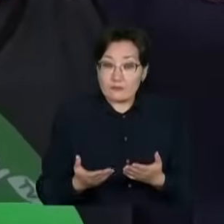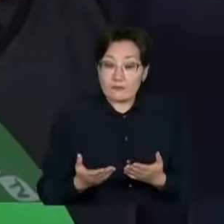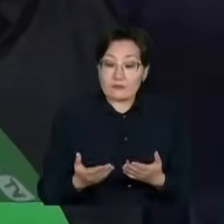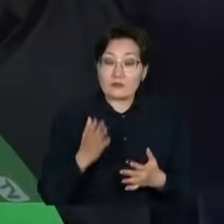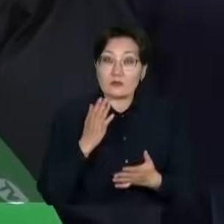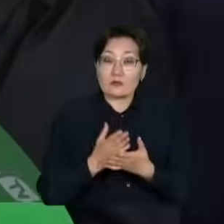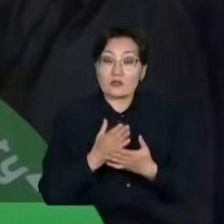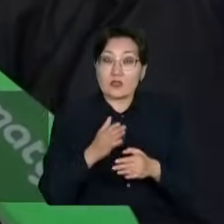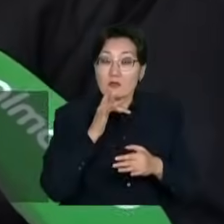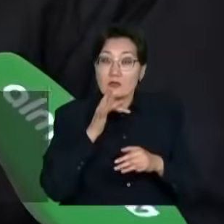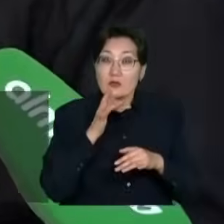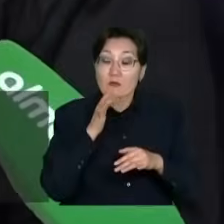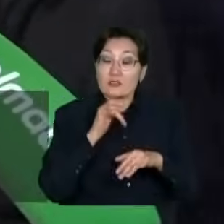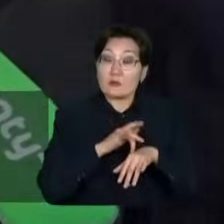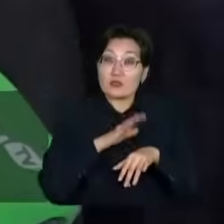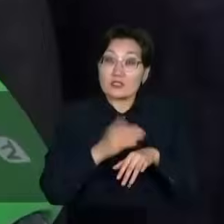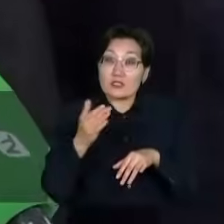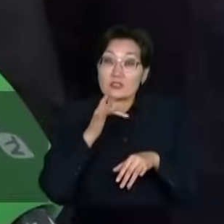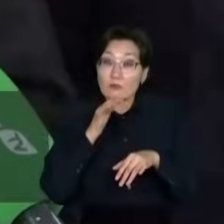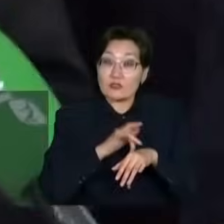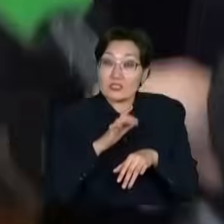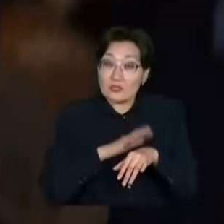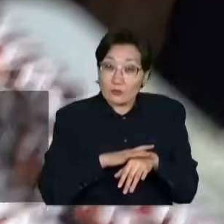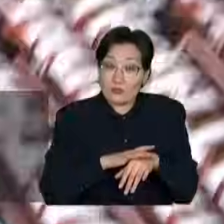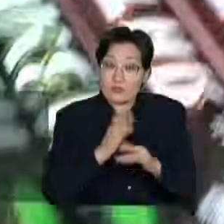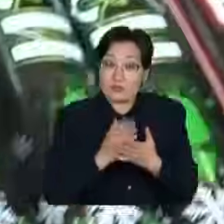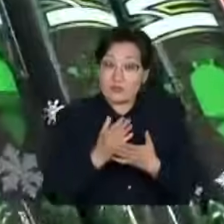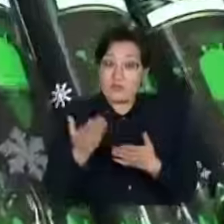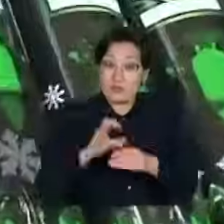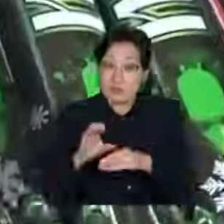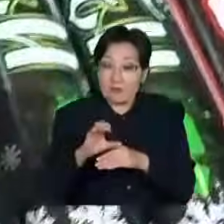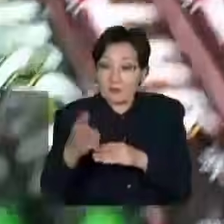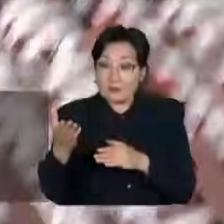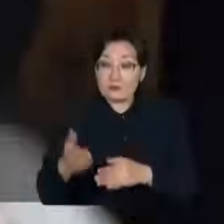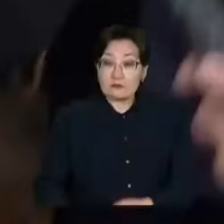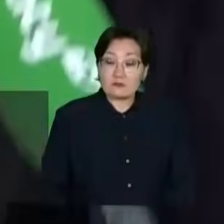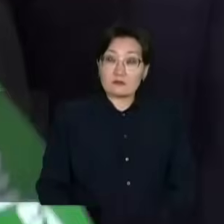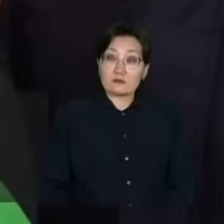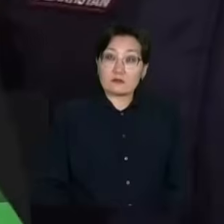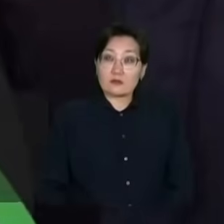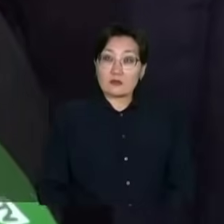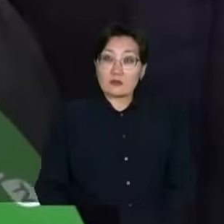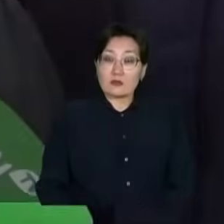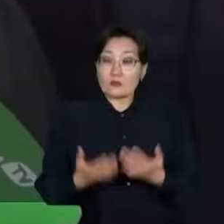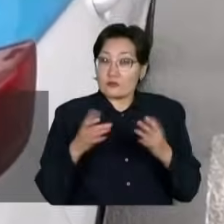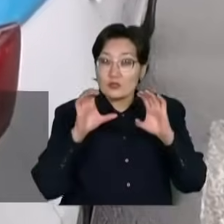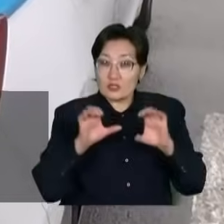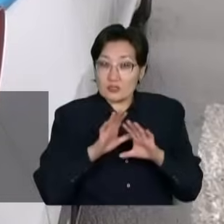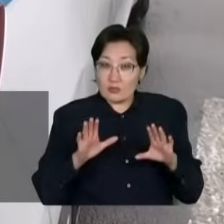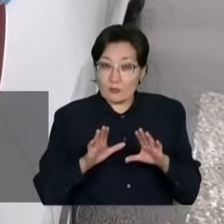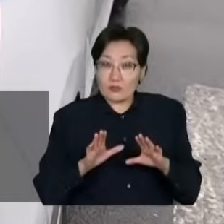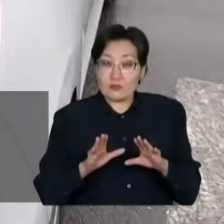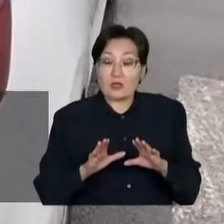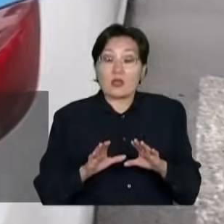имеется просроченный среди них. Среди вас, тем более, здесь еще просроченный товар имеется. Это все уже незаконно будет. Әсен